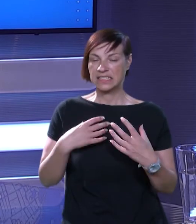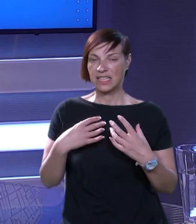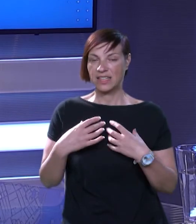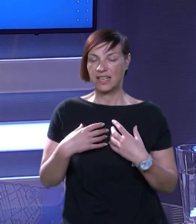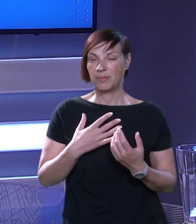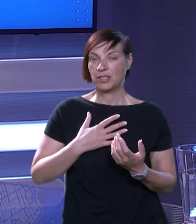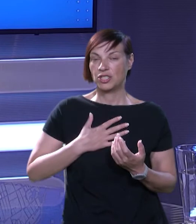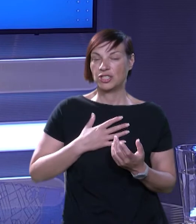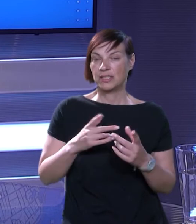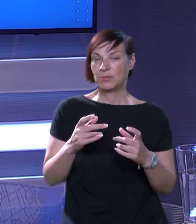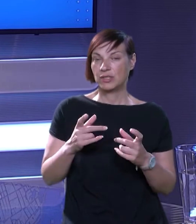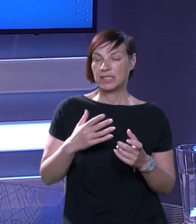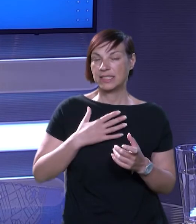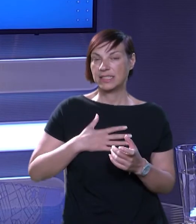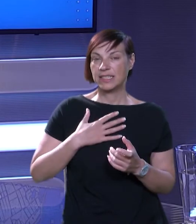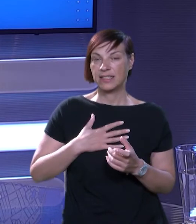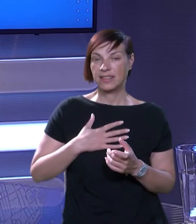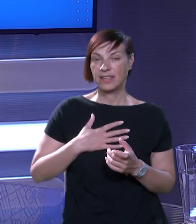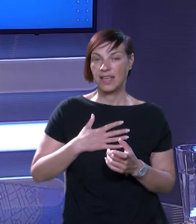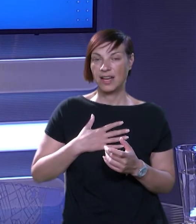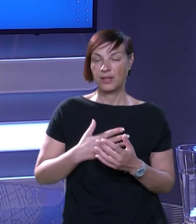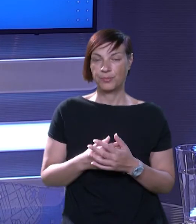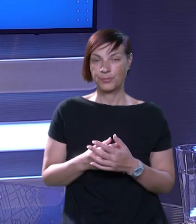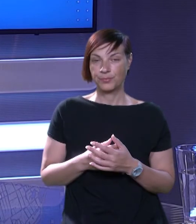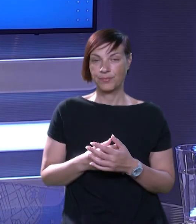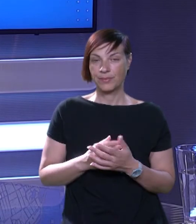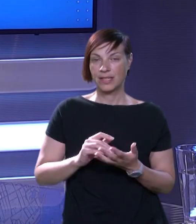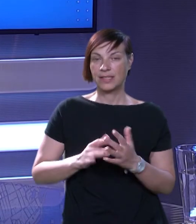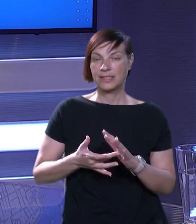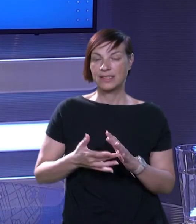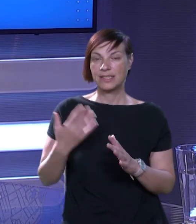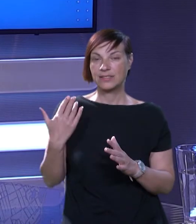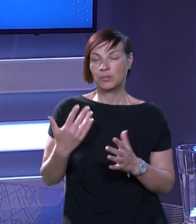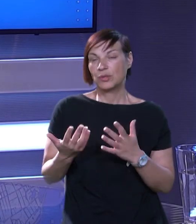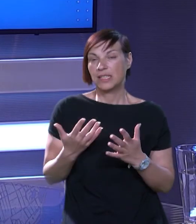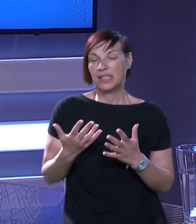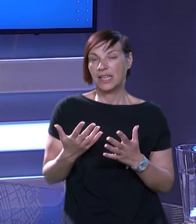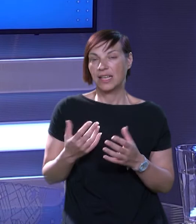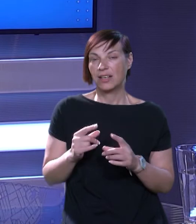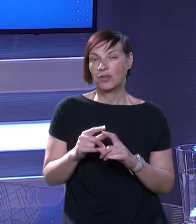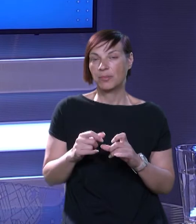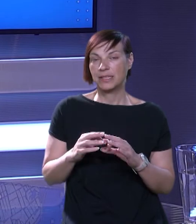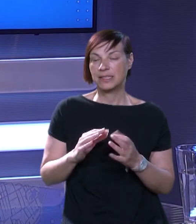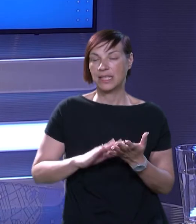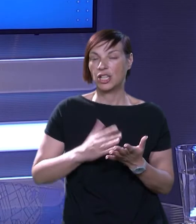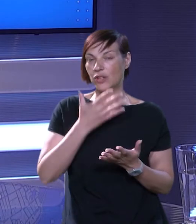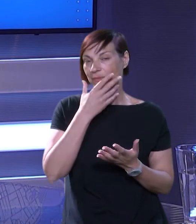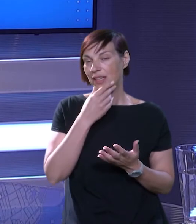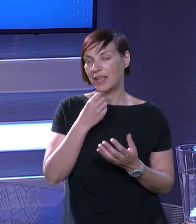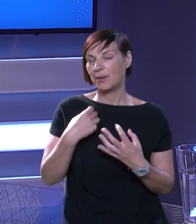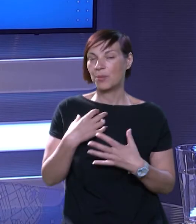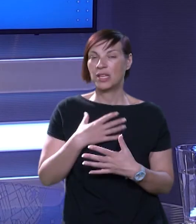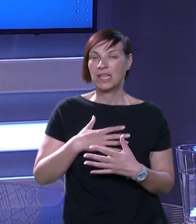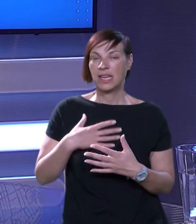drame. Kao što sam i u slici htjela da sve bude nekako pastelno, lijepo,